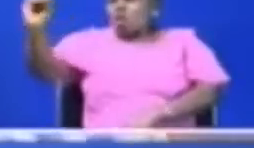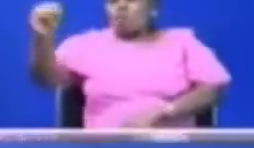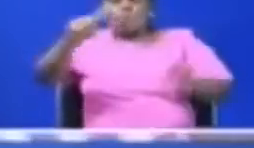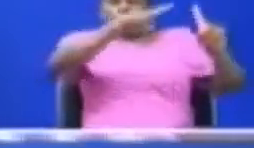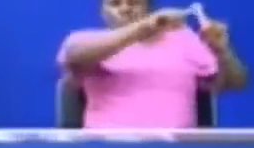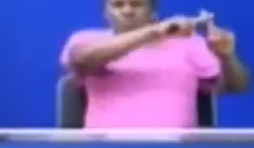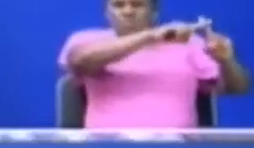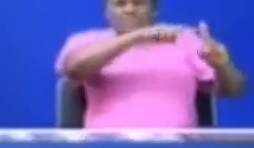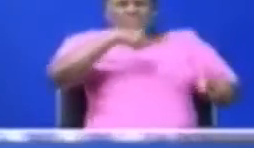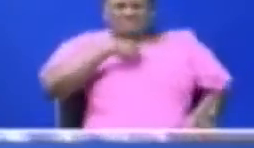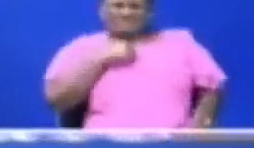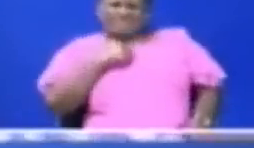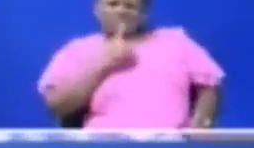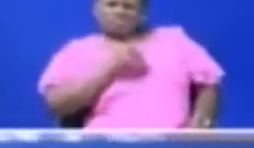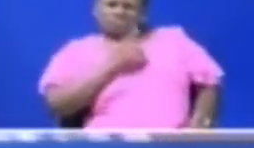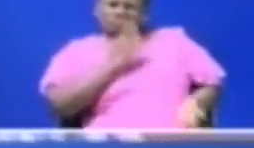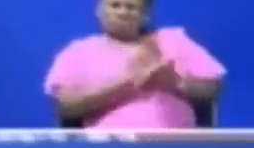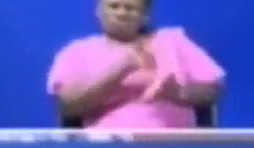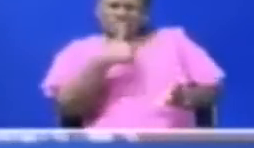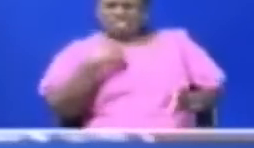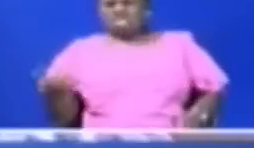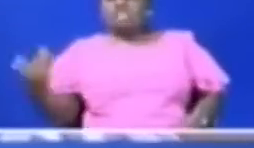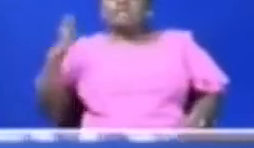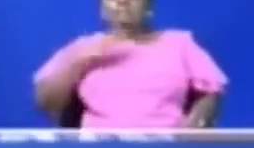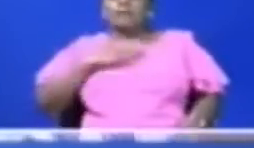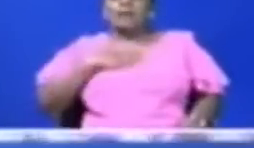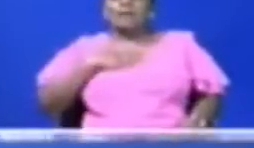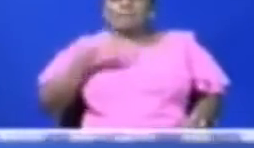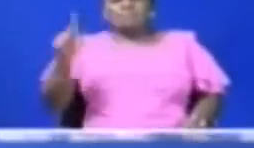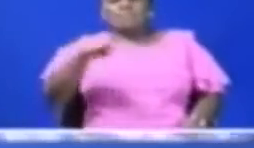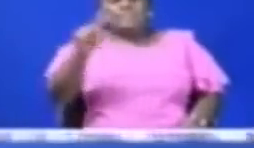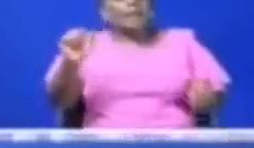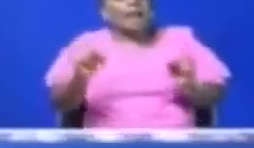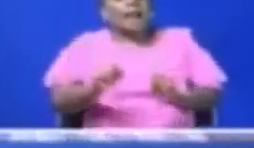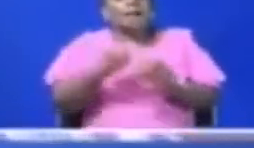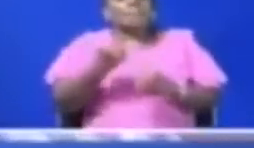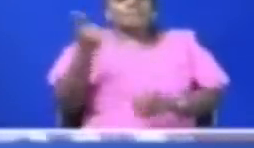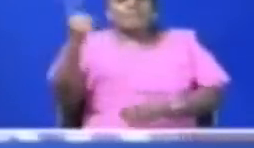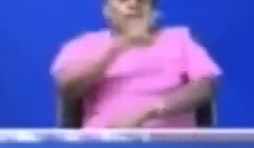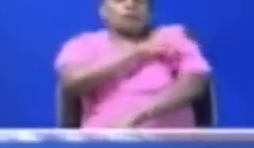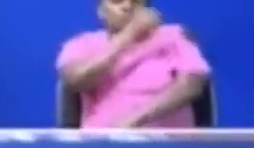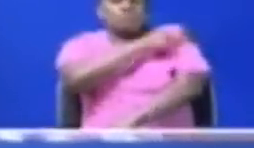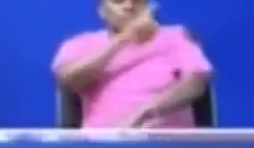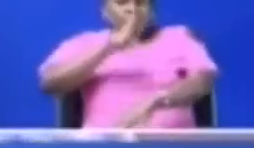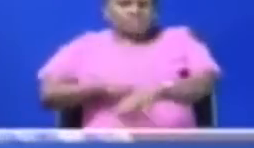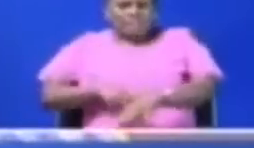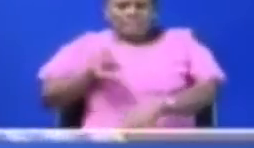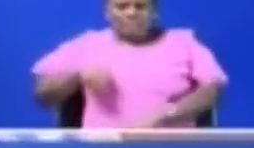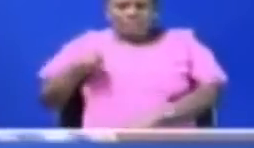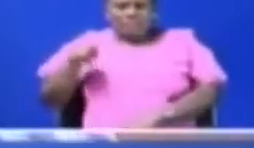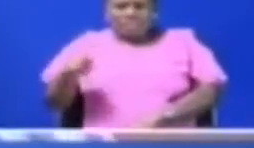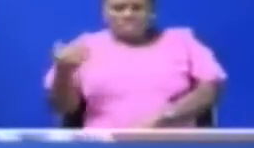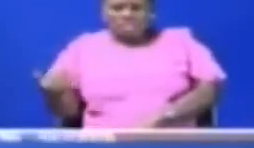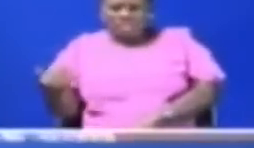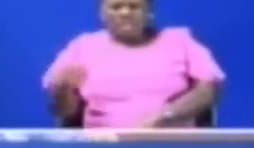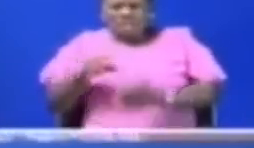positive. Hiyo ndio inafanya ninahisi ya kwamba watoto ni wangu wote, na kuna makosa tu ilifanywa pale kwa hospitali wakati waligundua mama ako na watoto